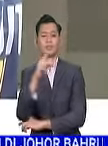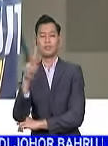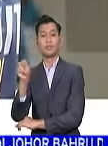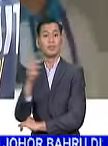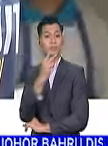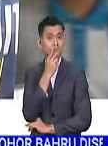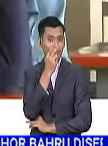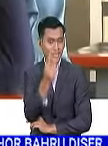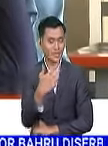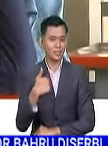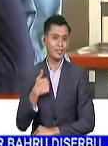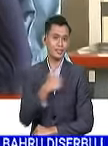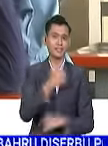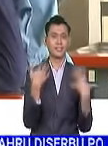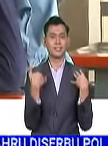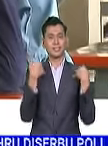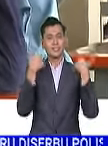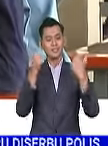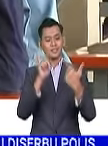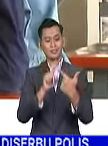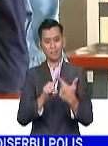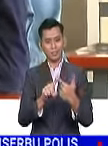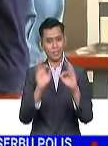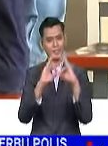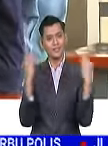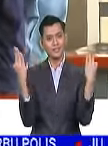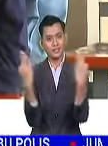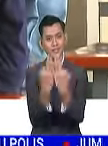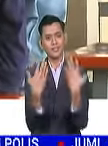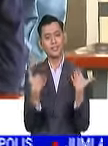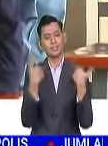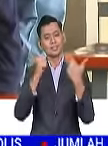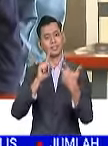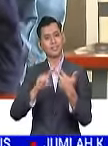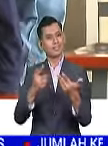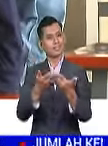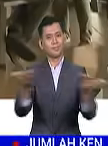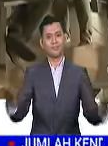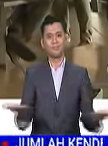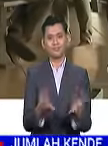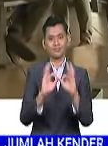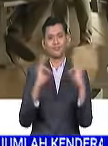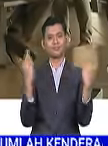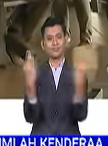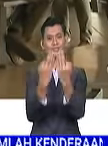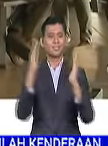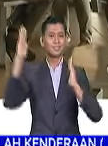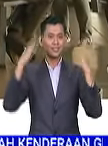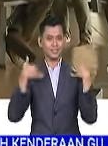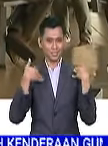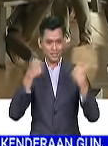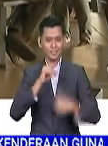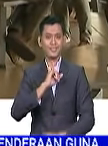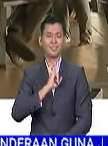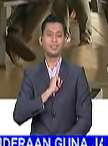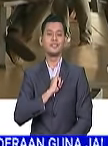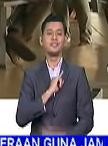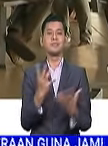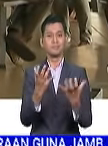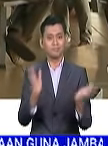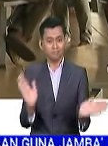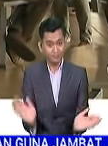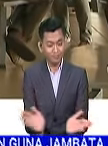memastikan kita sihat, keluarga kita sihat dan kita semua keluarga Malaysia sihat. Dan saya juga nak